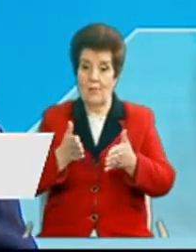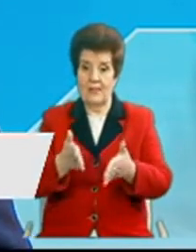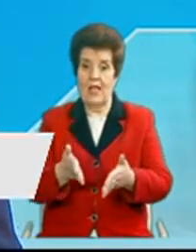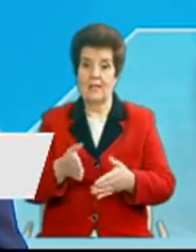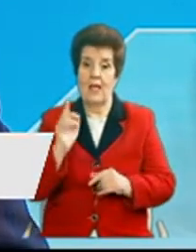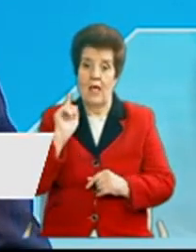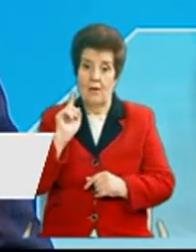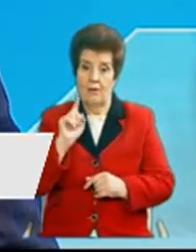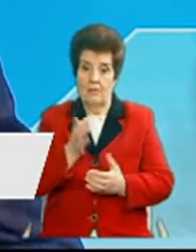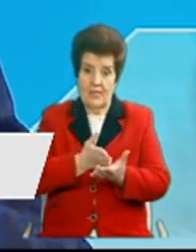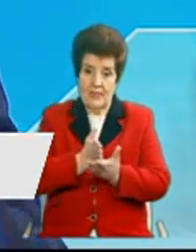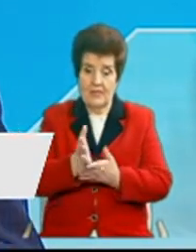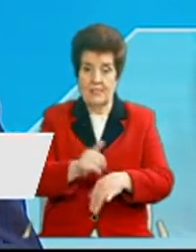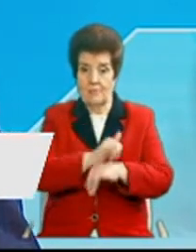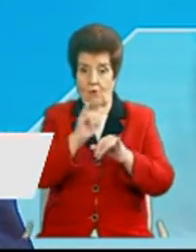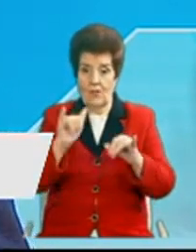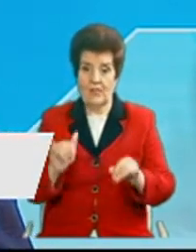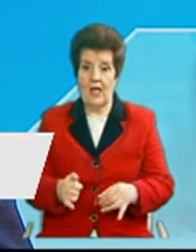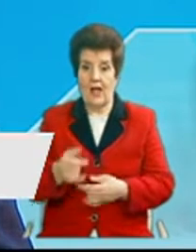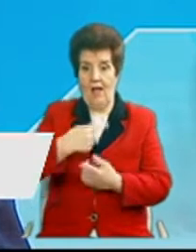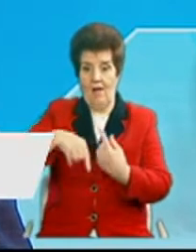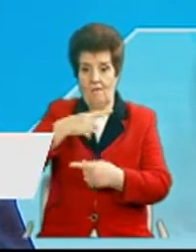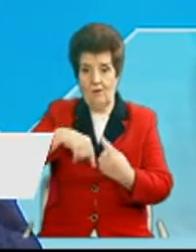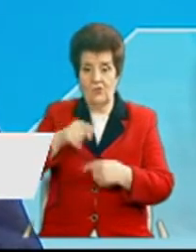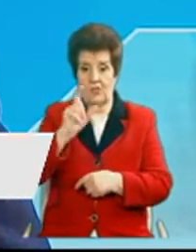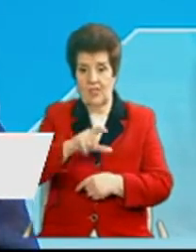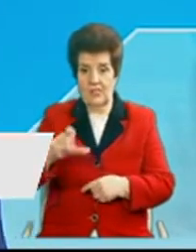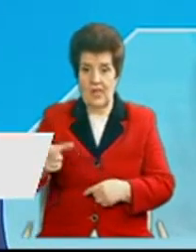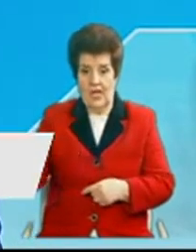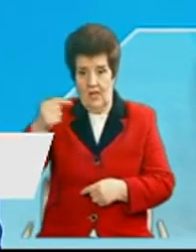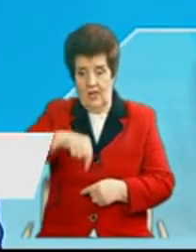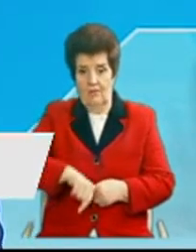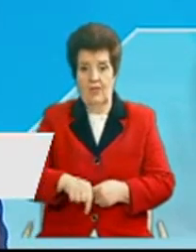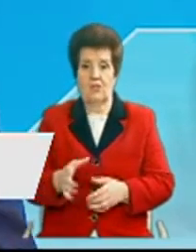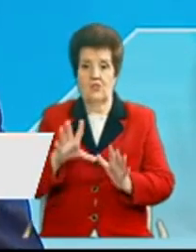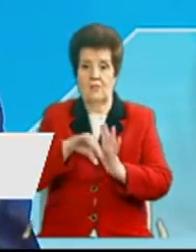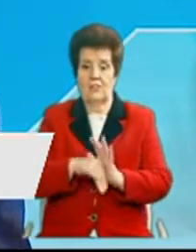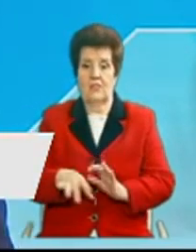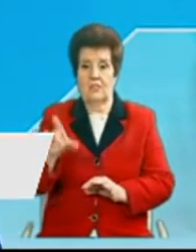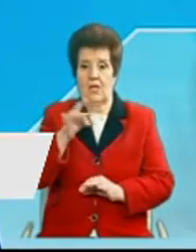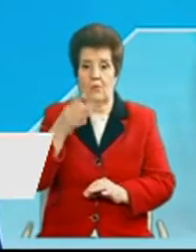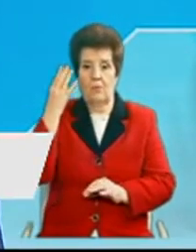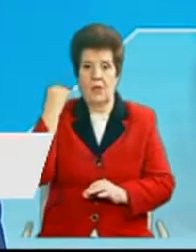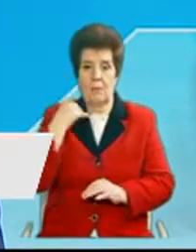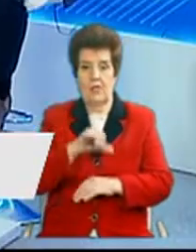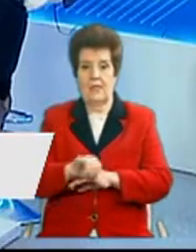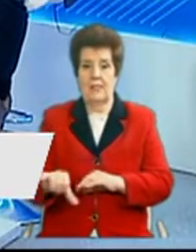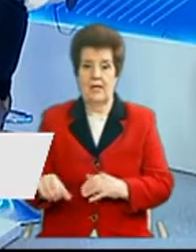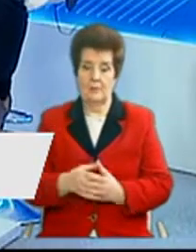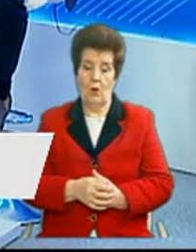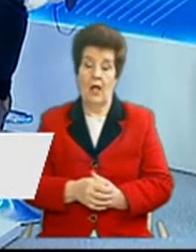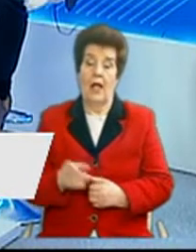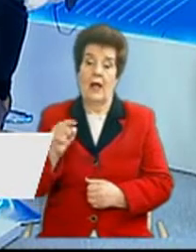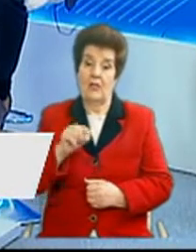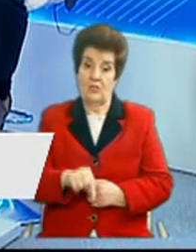pentru dezvoltarea afacerilor de către cei care vin și investesc în Republica Moldova din diaspora. Acum, la